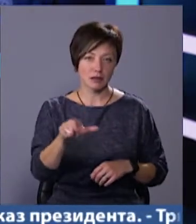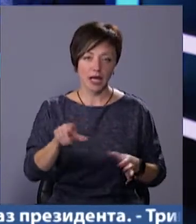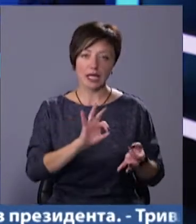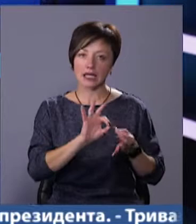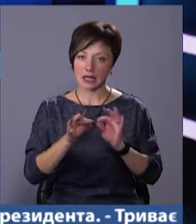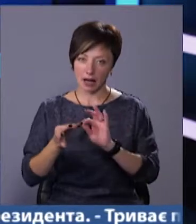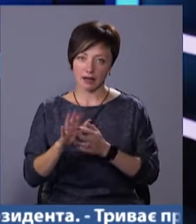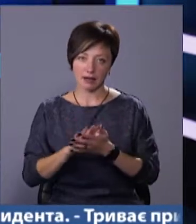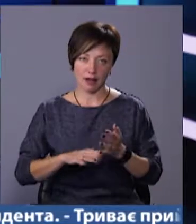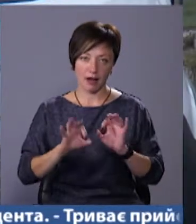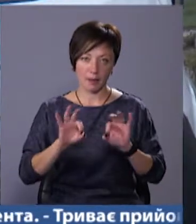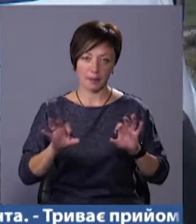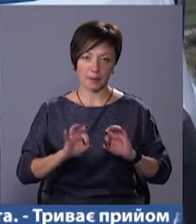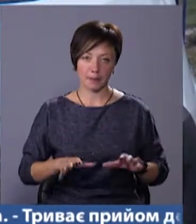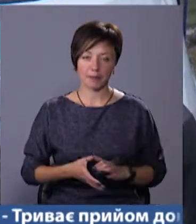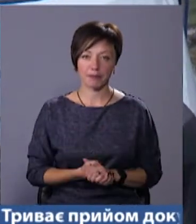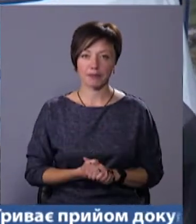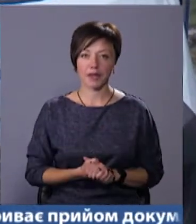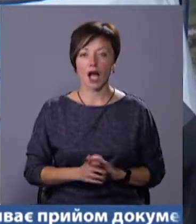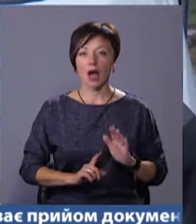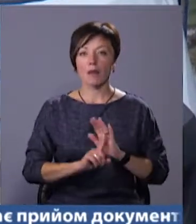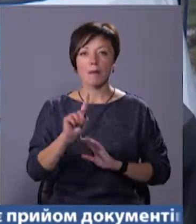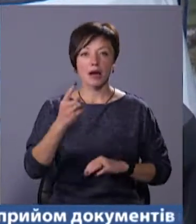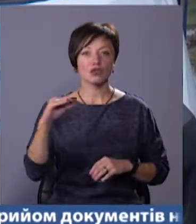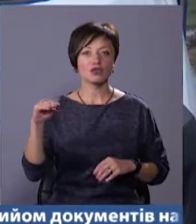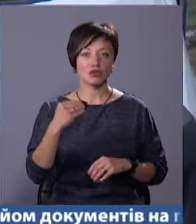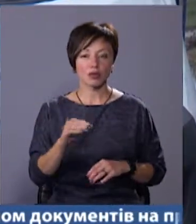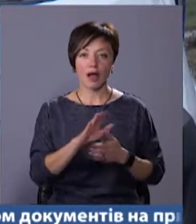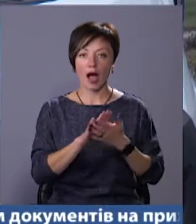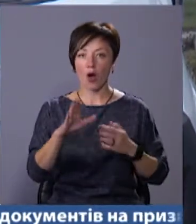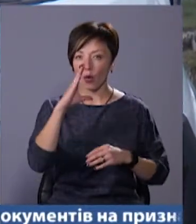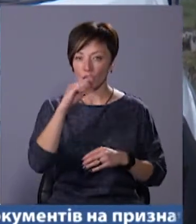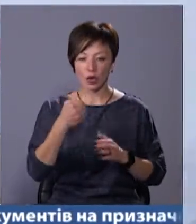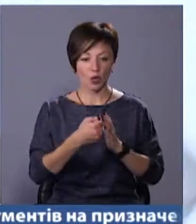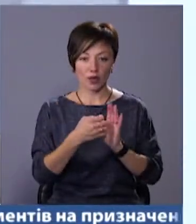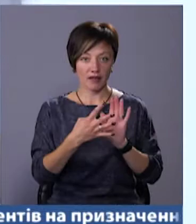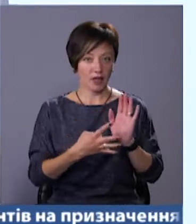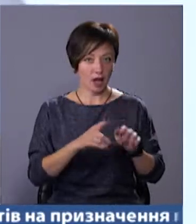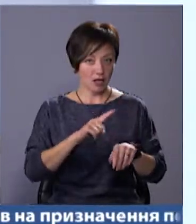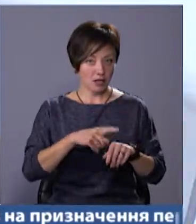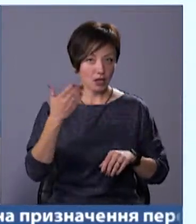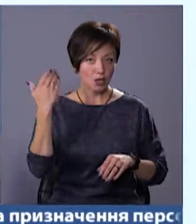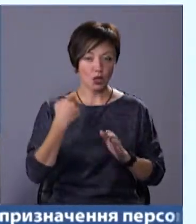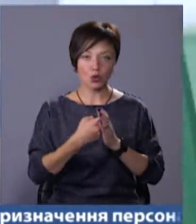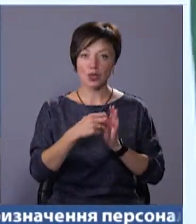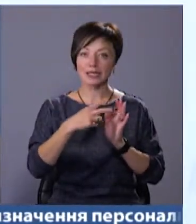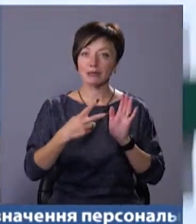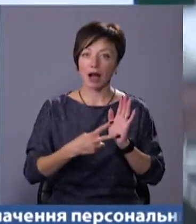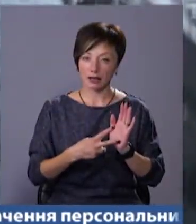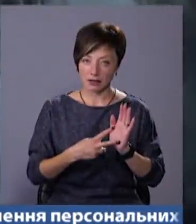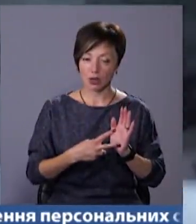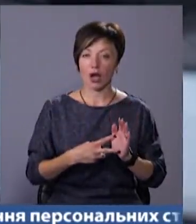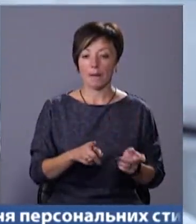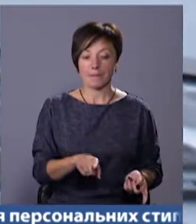Деталі у сюжеті. Починаючи з 1 жовтня, екобус працює не до 19-ї, як раніше, а до 17-ї години.